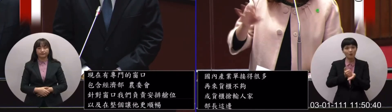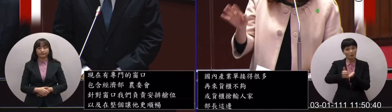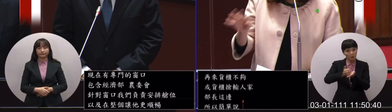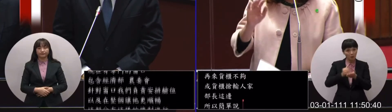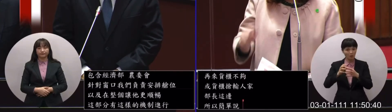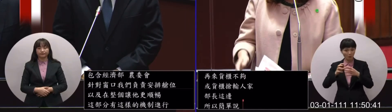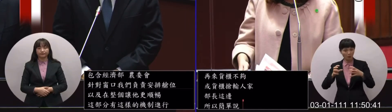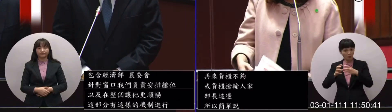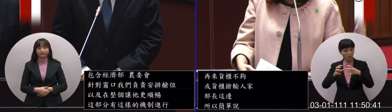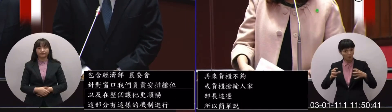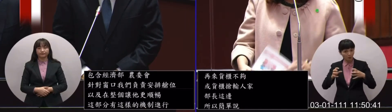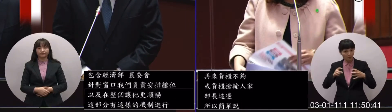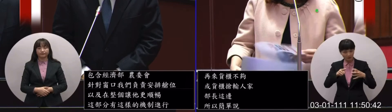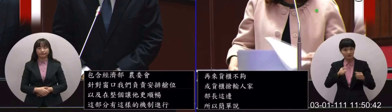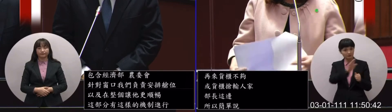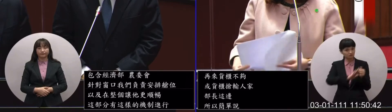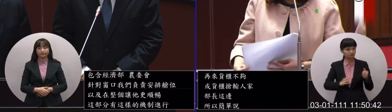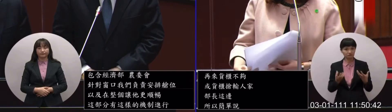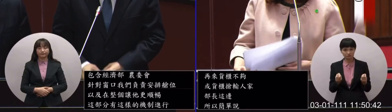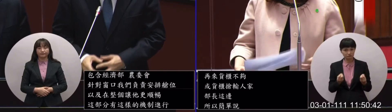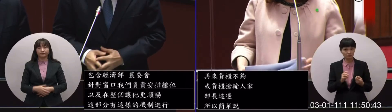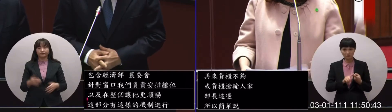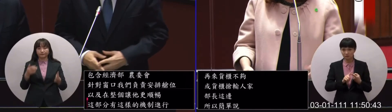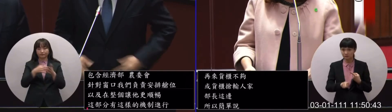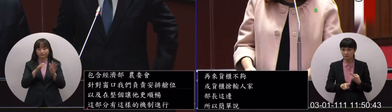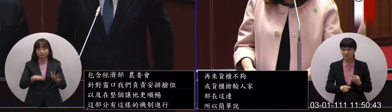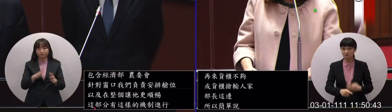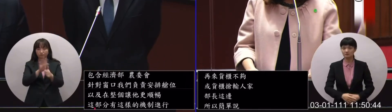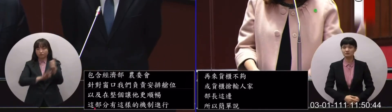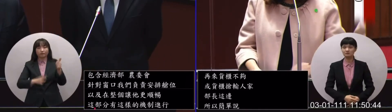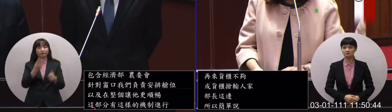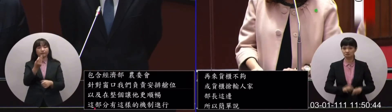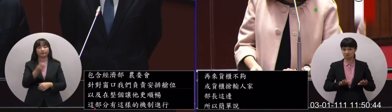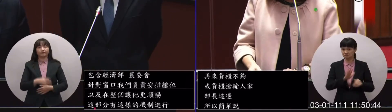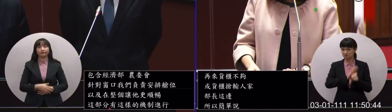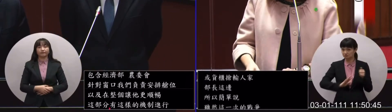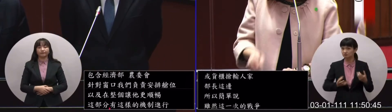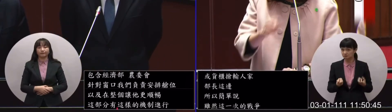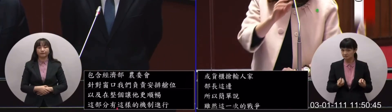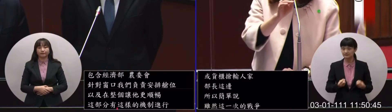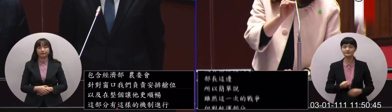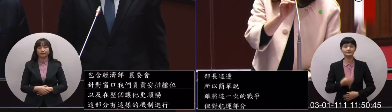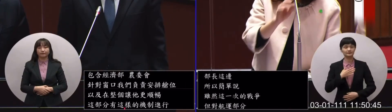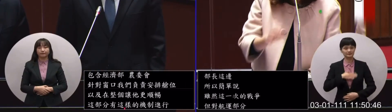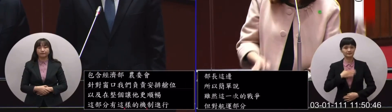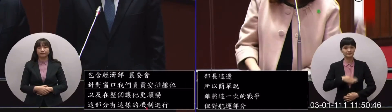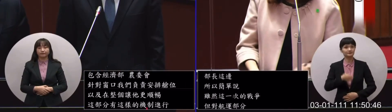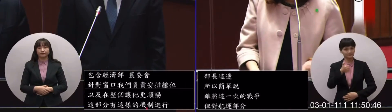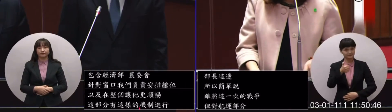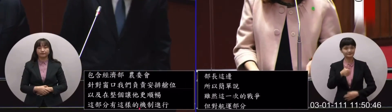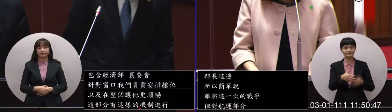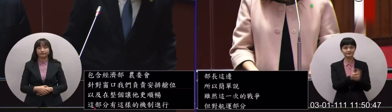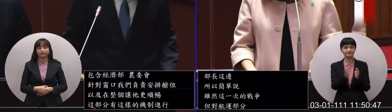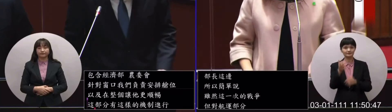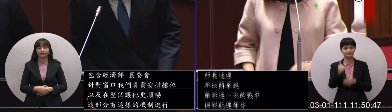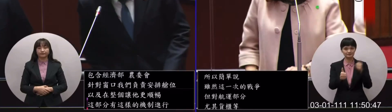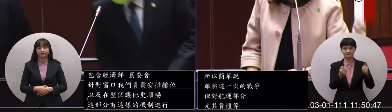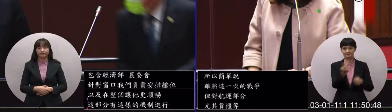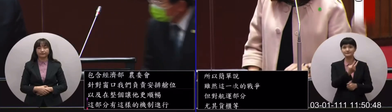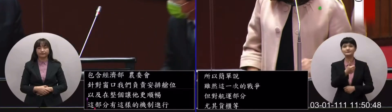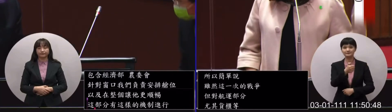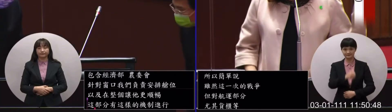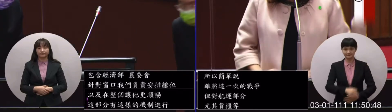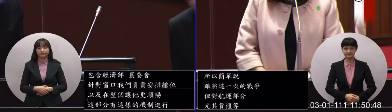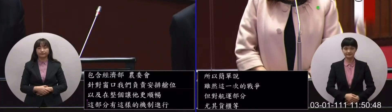等，我们还是维持原来机制不受影响的部分吗？ 目前没有受影响。 目前没有受影响。 是。 好，多谢，谢谢两位部长，谢谢。